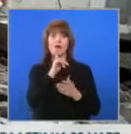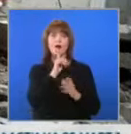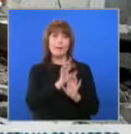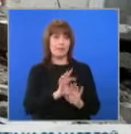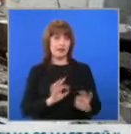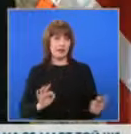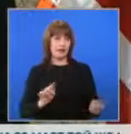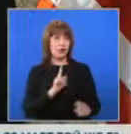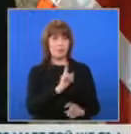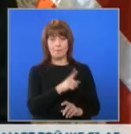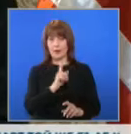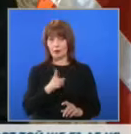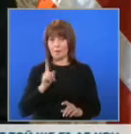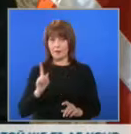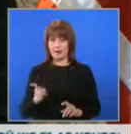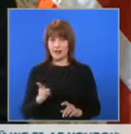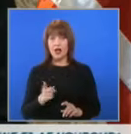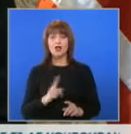и предупреди.